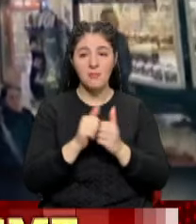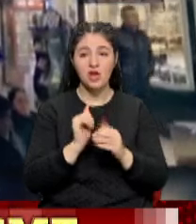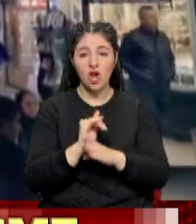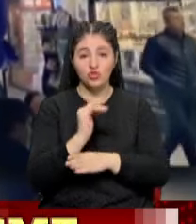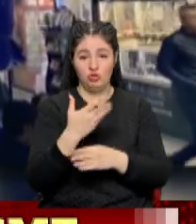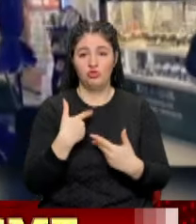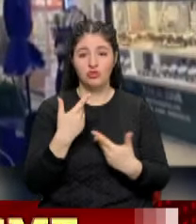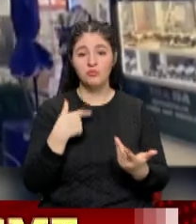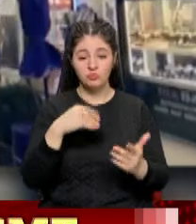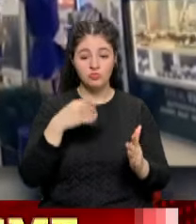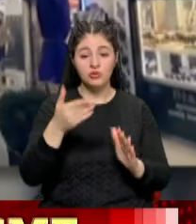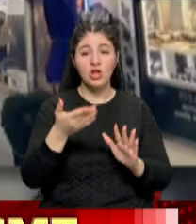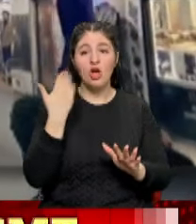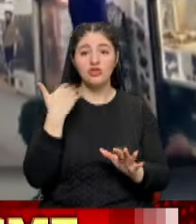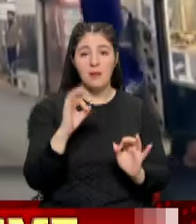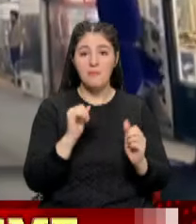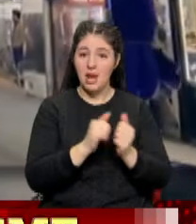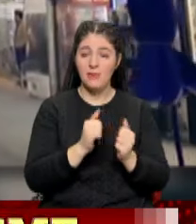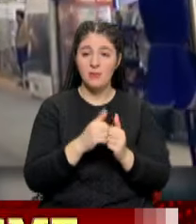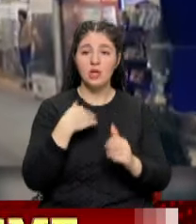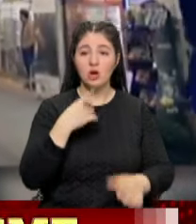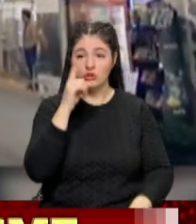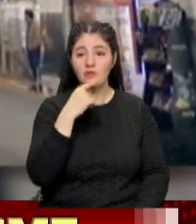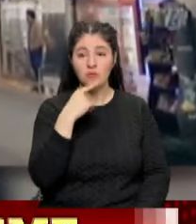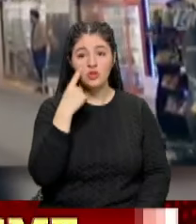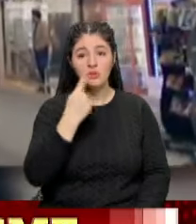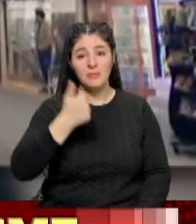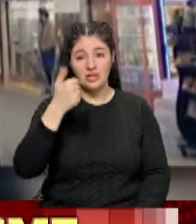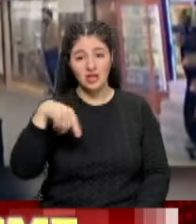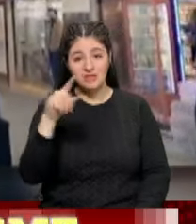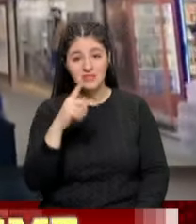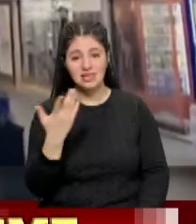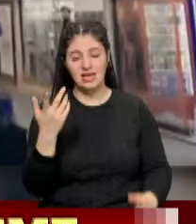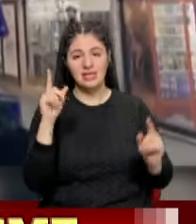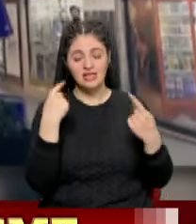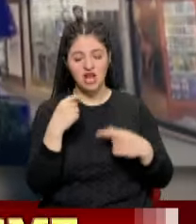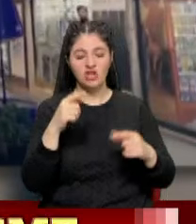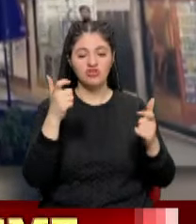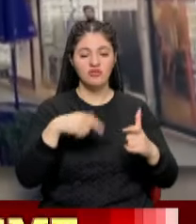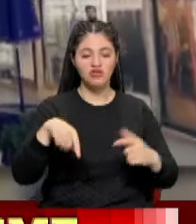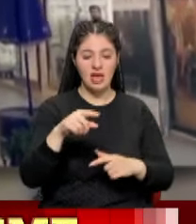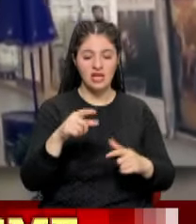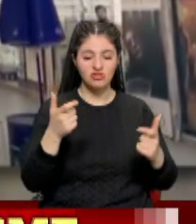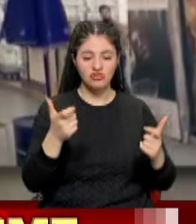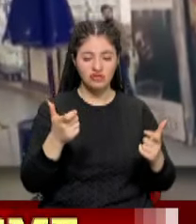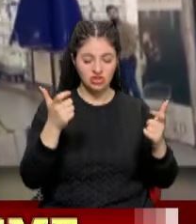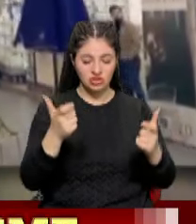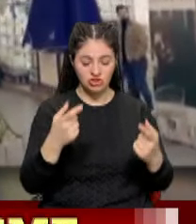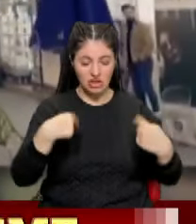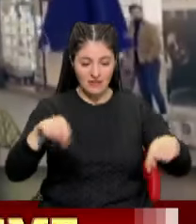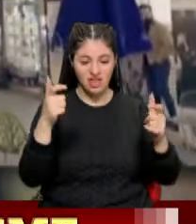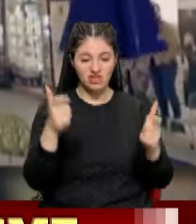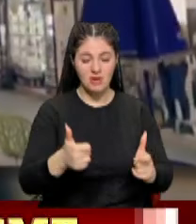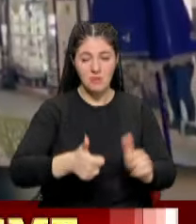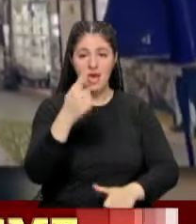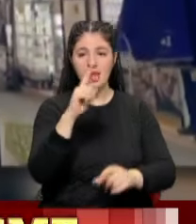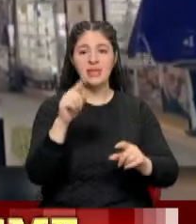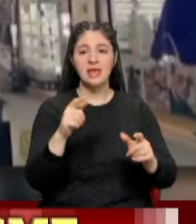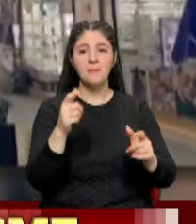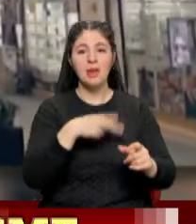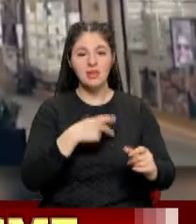zaten. Onun için ben de diyorum ki Cumhurbaşkanımız, yetkililer, Çevre Şehir Bakanlığı, kim varsa yerel